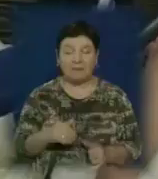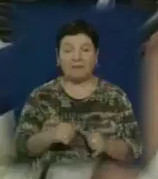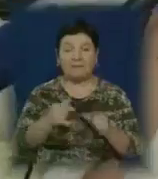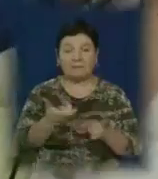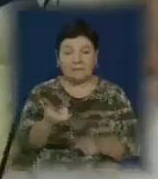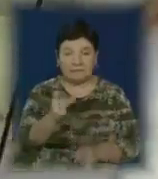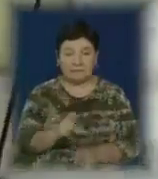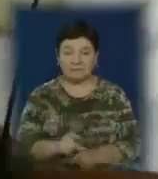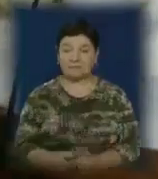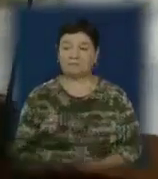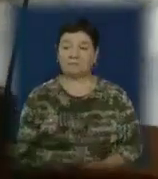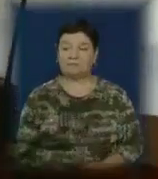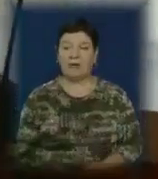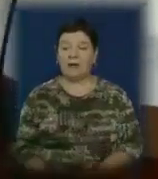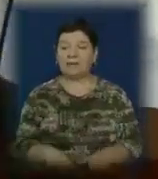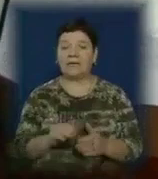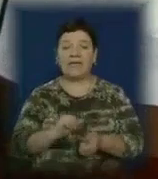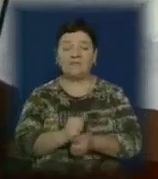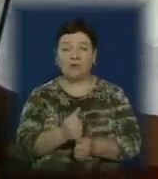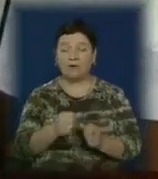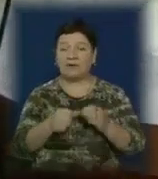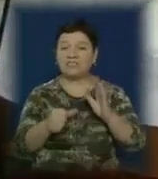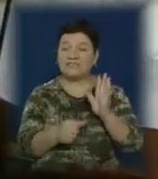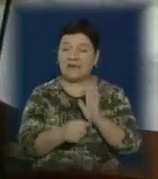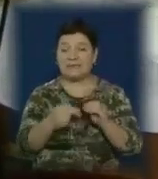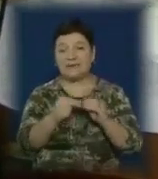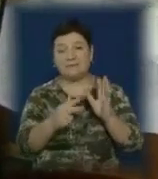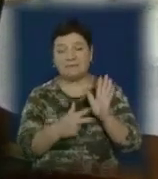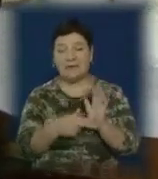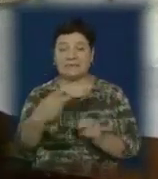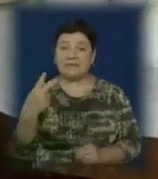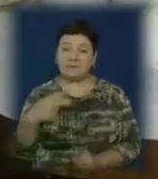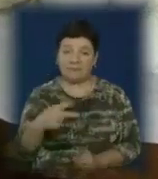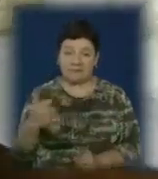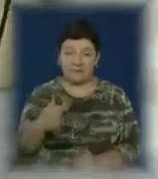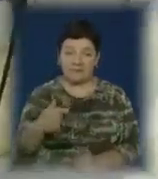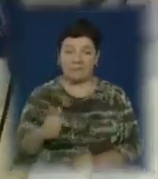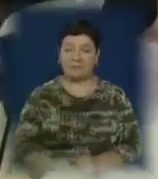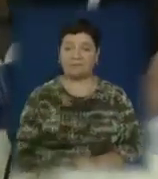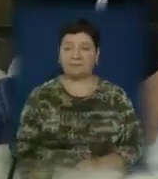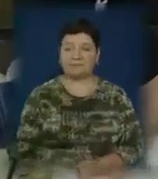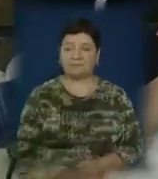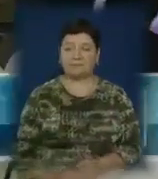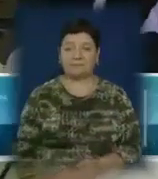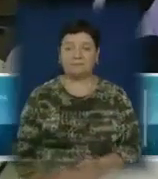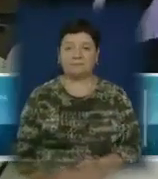піднялася. Ну, такий творог, наприклад, 16, 18, 20 творожки.